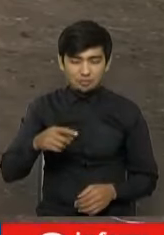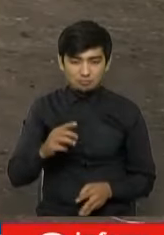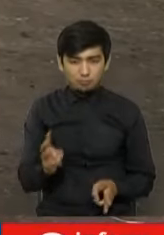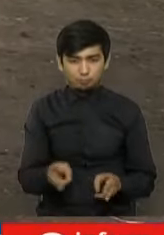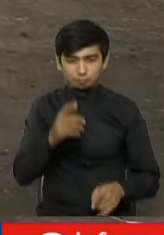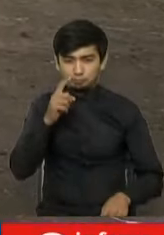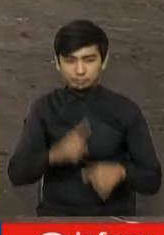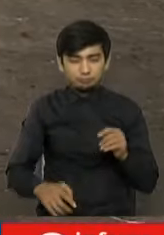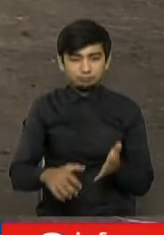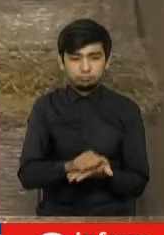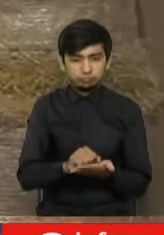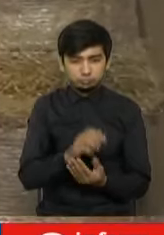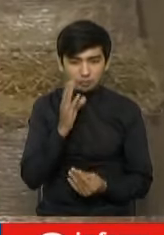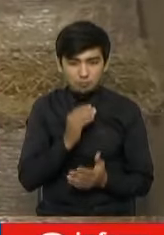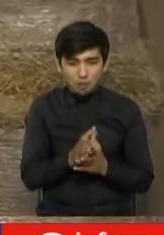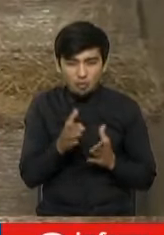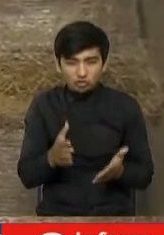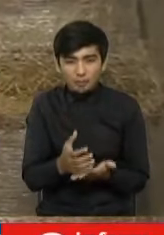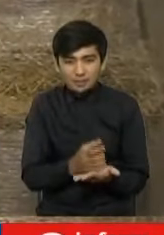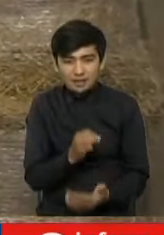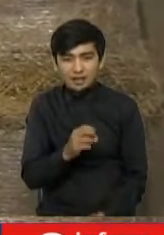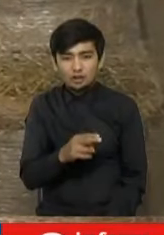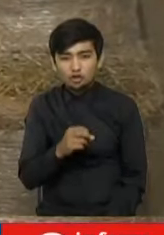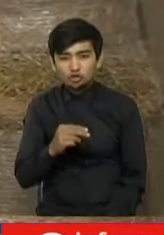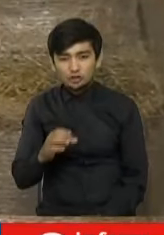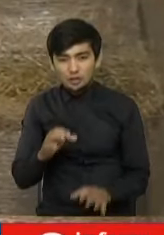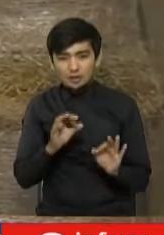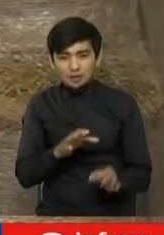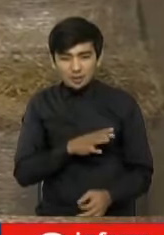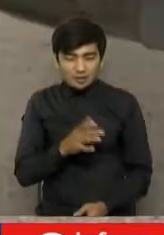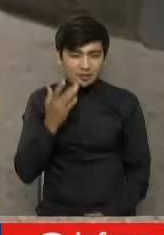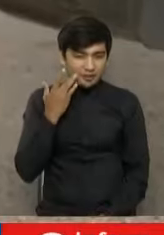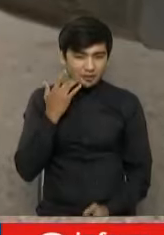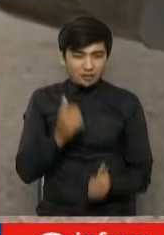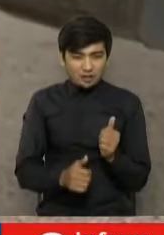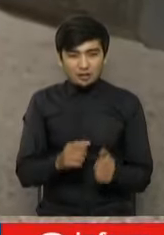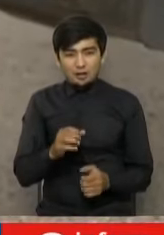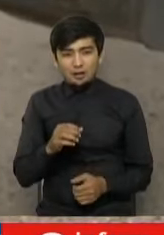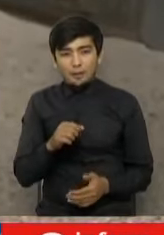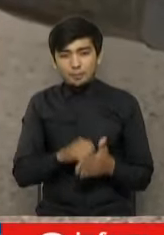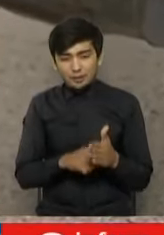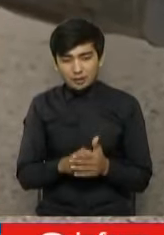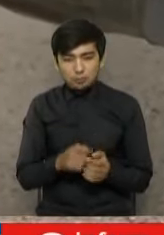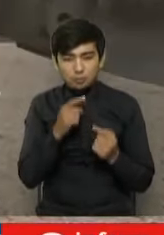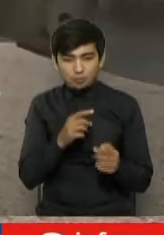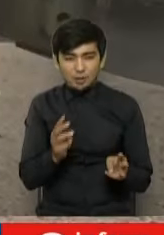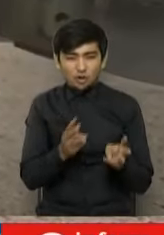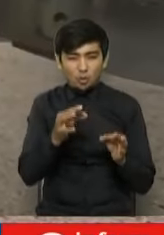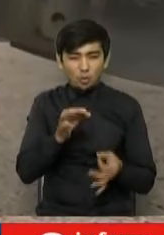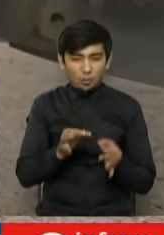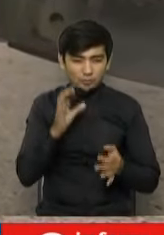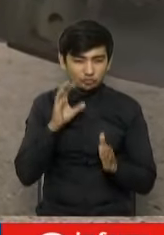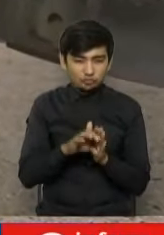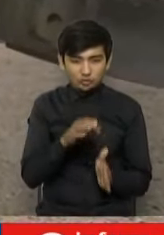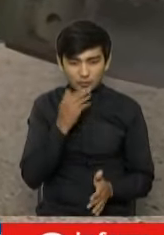минуты может уничтожить большой запас в дчс объясняют самая частая причина - нарушение противопожарных норм все навалы не